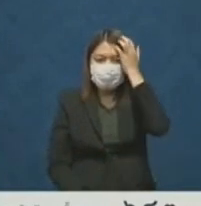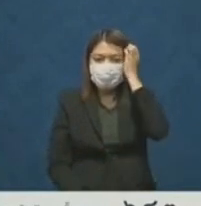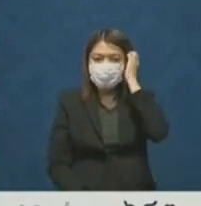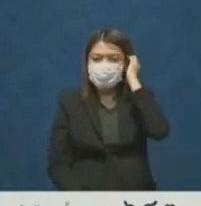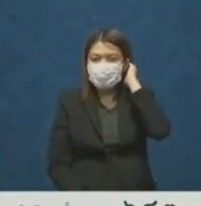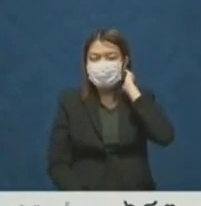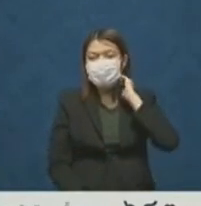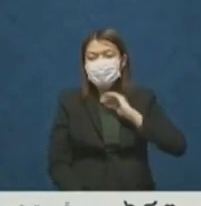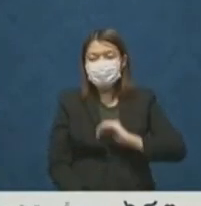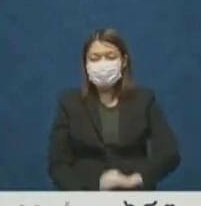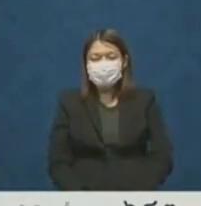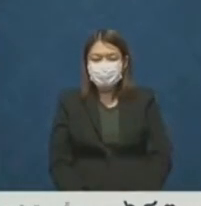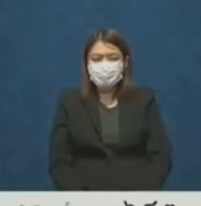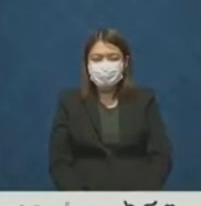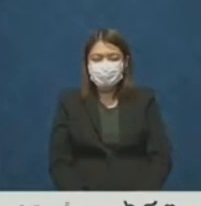ป